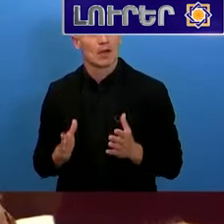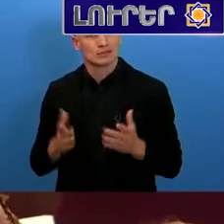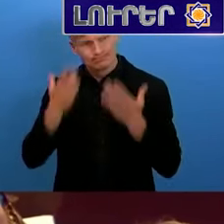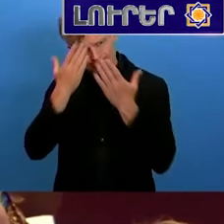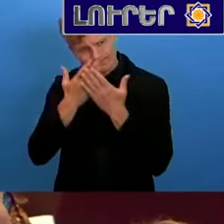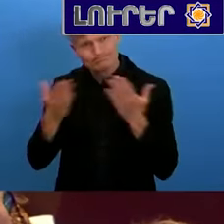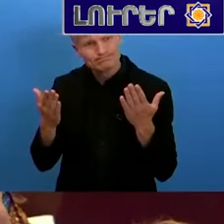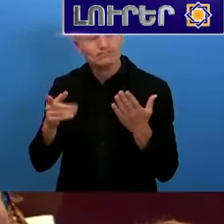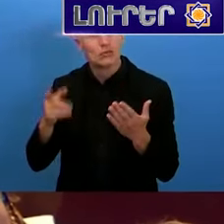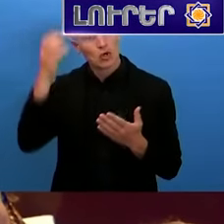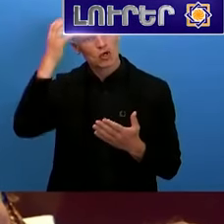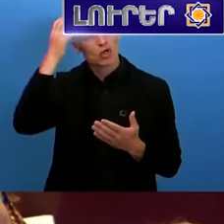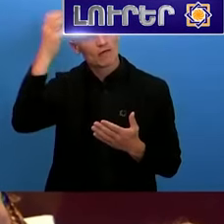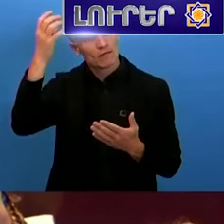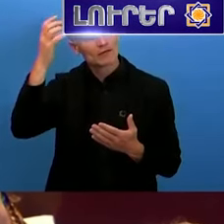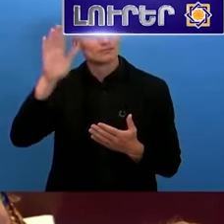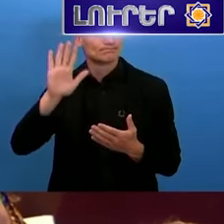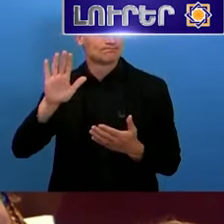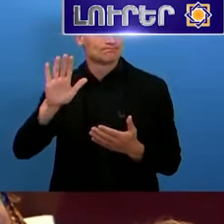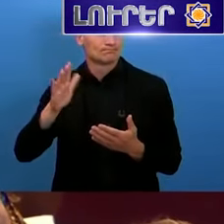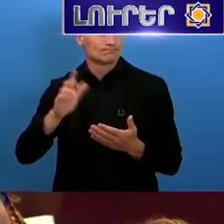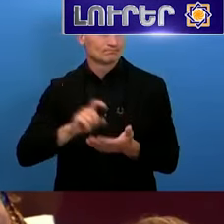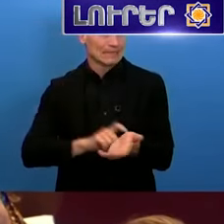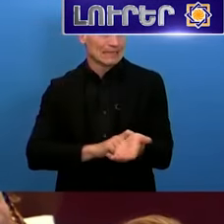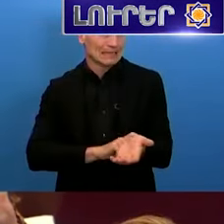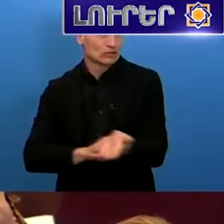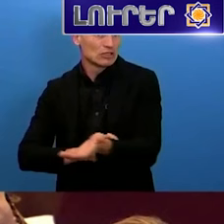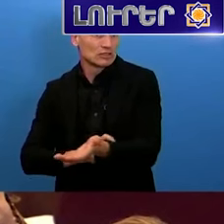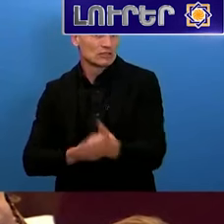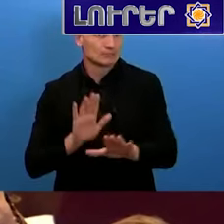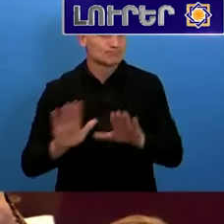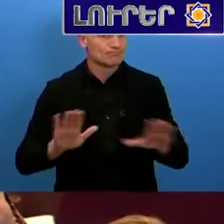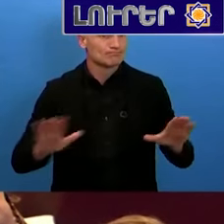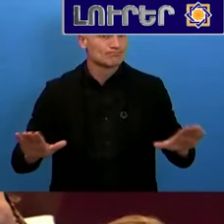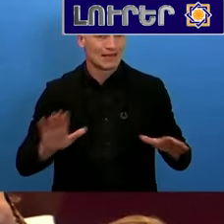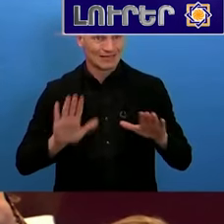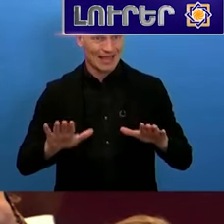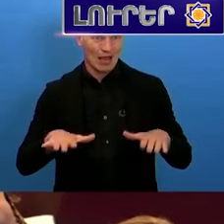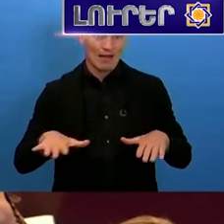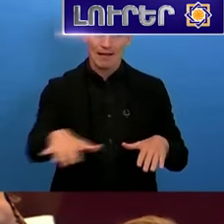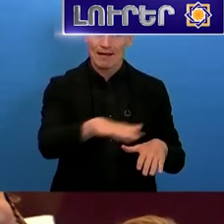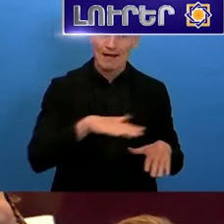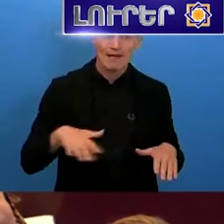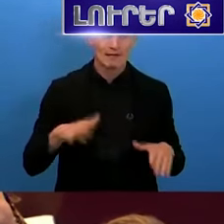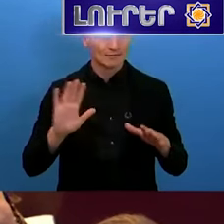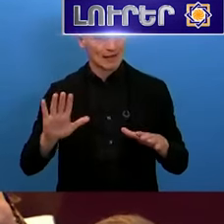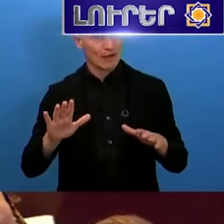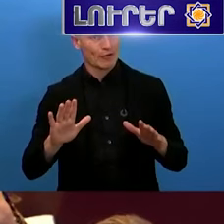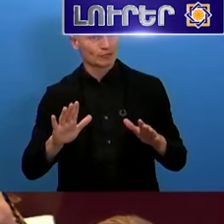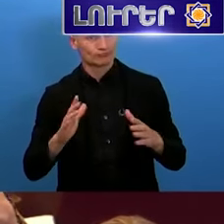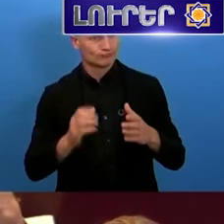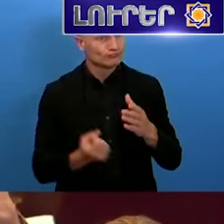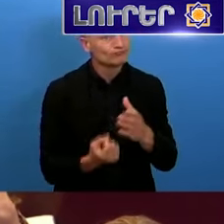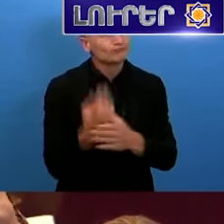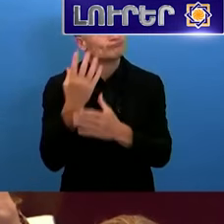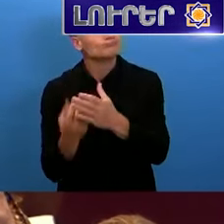սաղս պաշտպանում ենք, որովհետև մունք տրադարդան ենք ստեղ ու կարինքի չինք 38-րդ հոդվածը, ասալա ինքը։ Իրան խոսքավը այնուամենայնիվ անցյալ